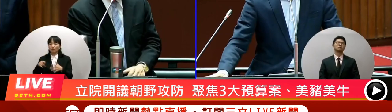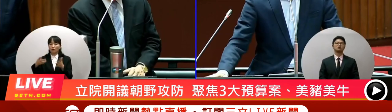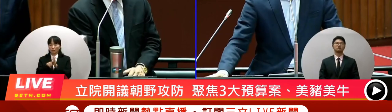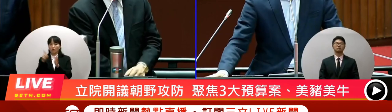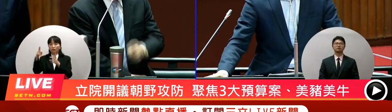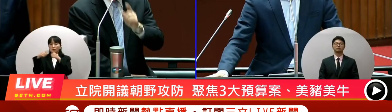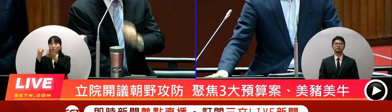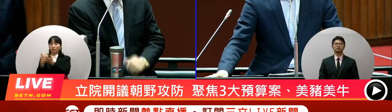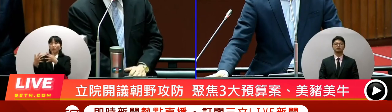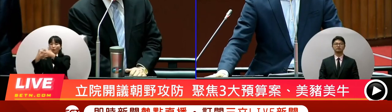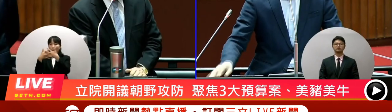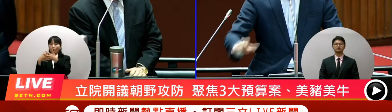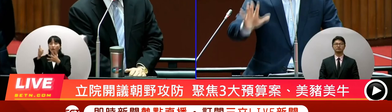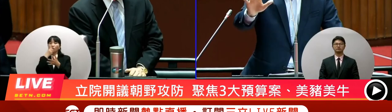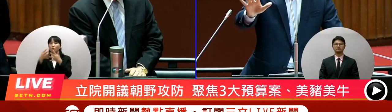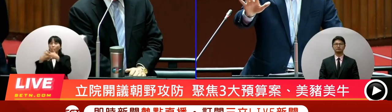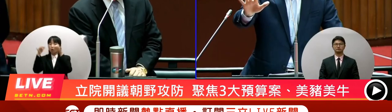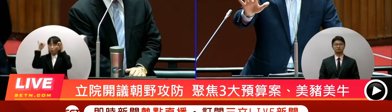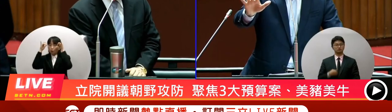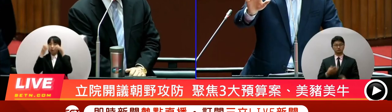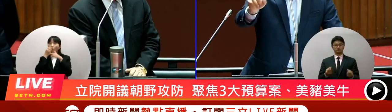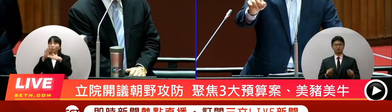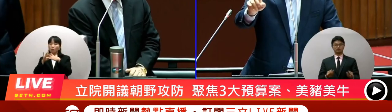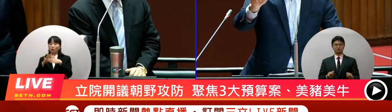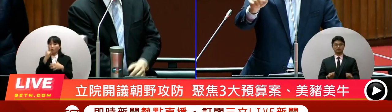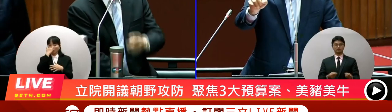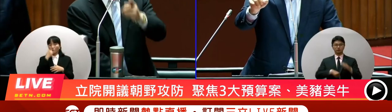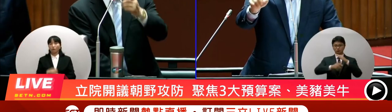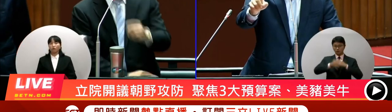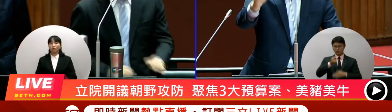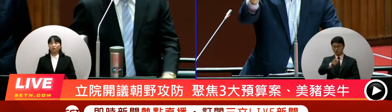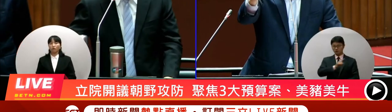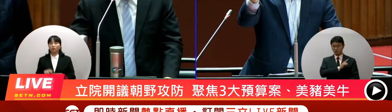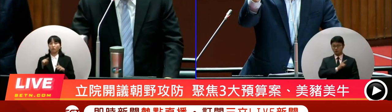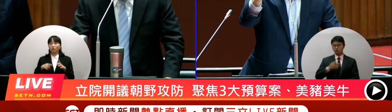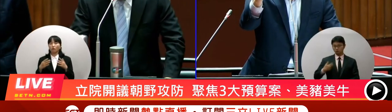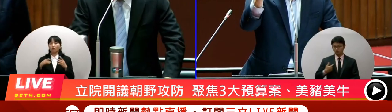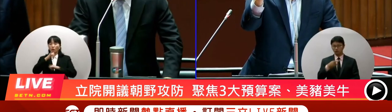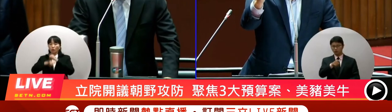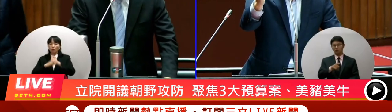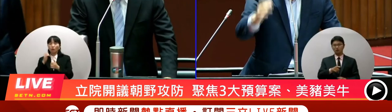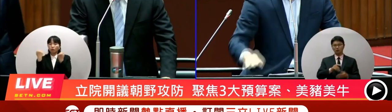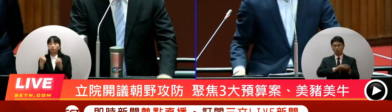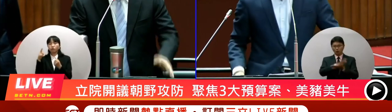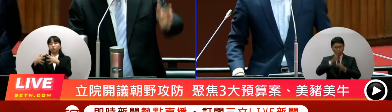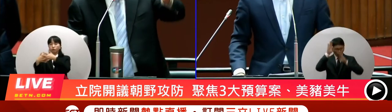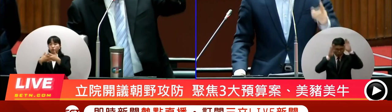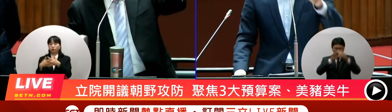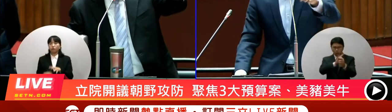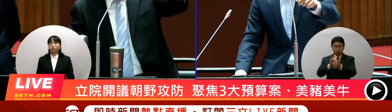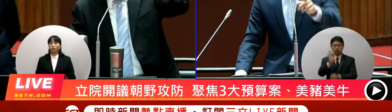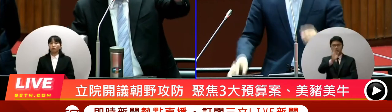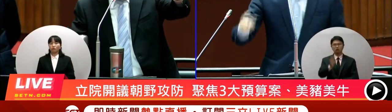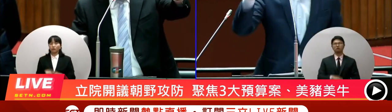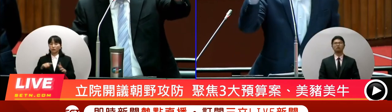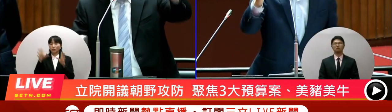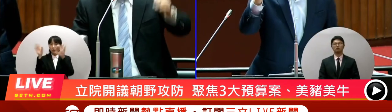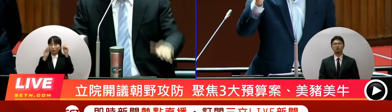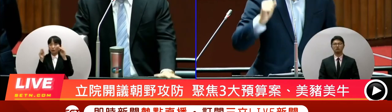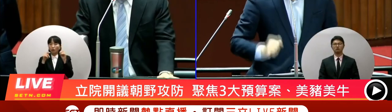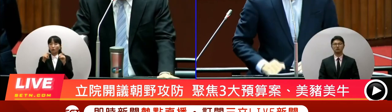在美国吃美国的牛肉跟猪肉了。 院长，你不知道不清楚，不用卖短供。 所以 就事论 事，